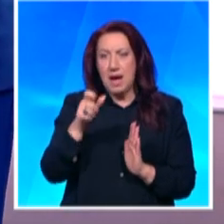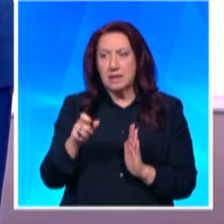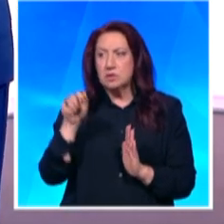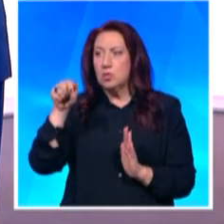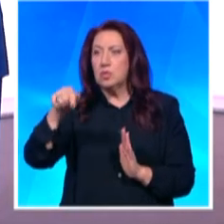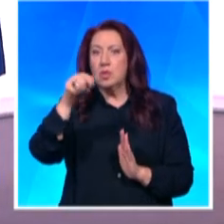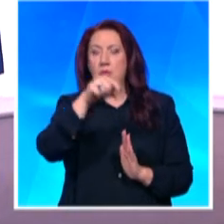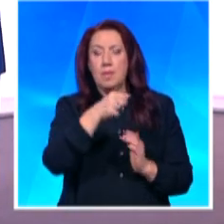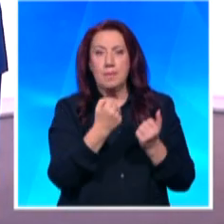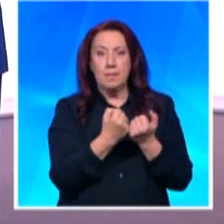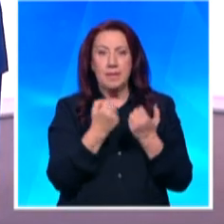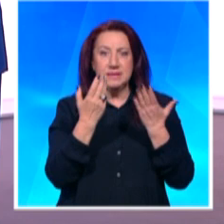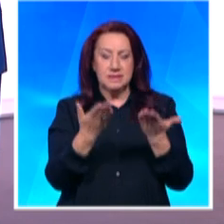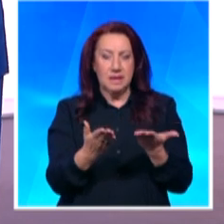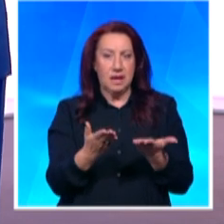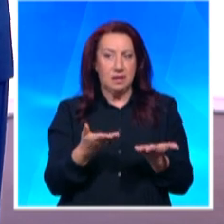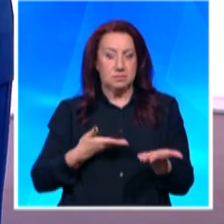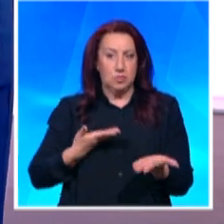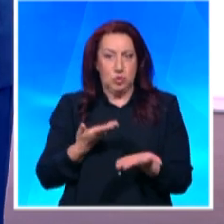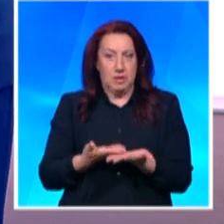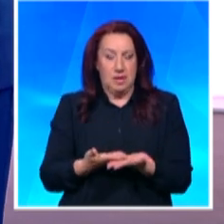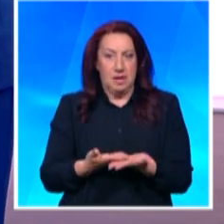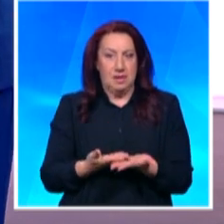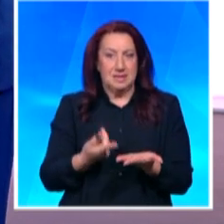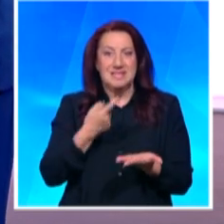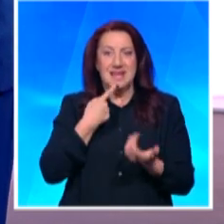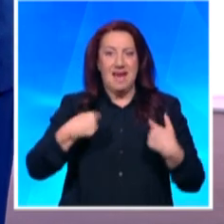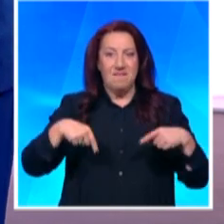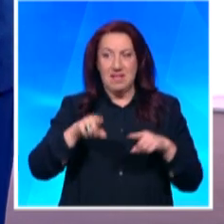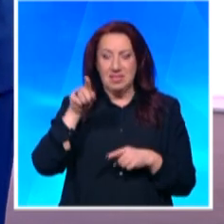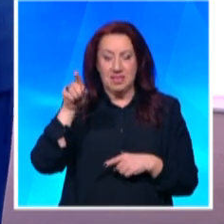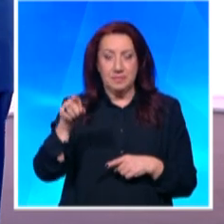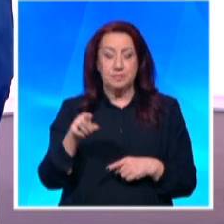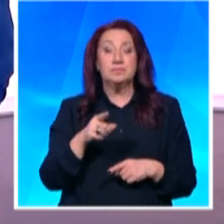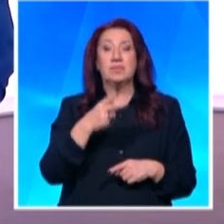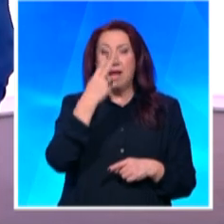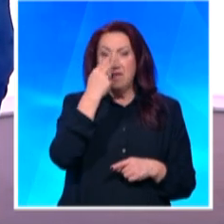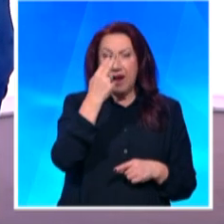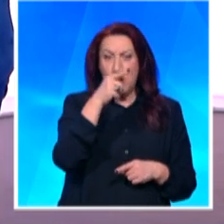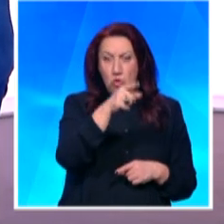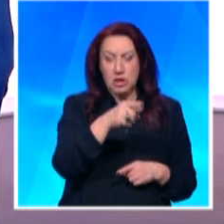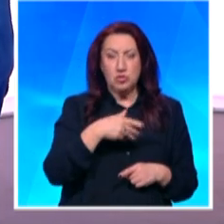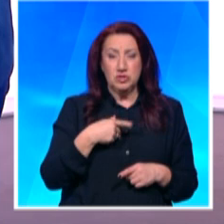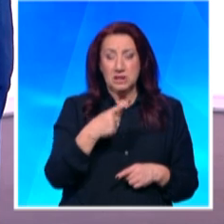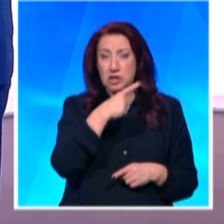до комисията регулатор. Шоково поскъпване за парното искат във Велико Търново с